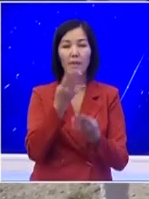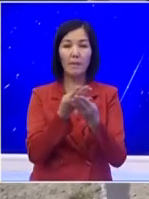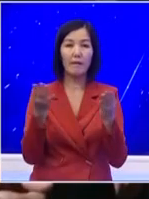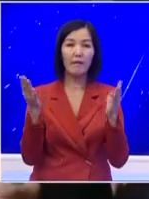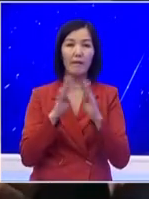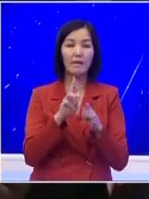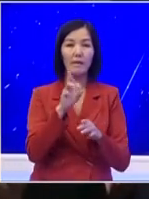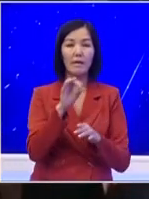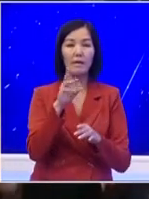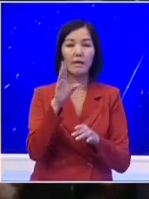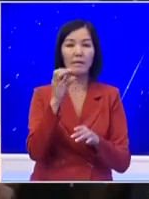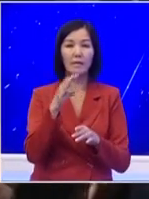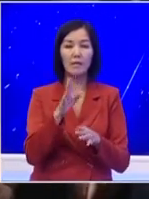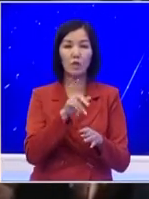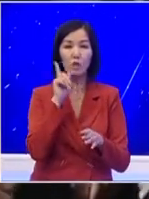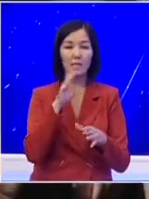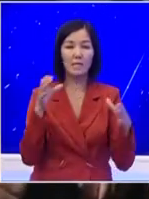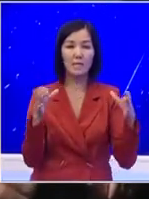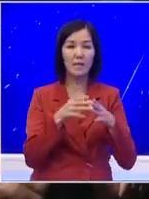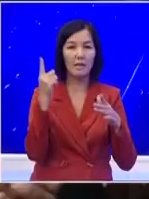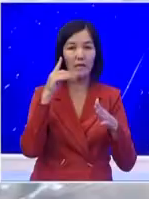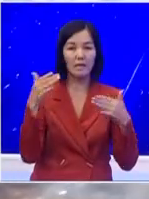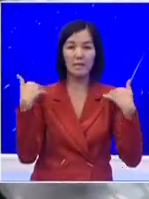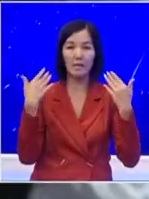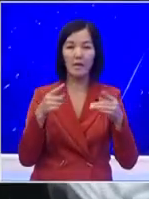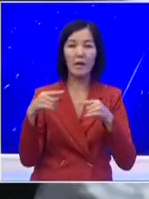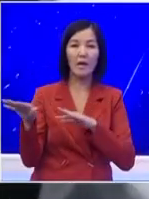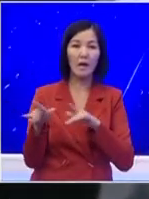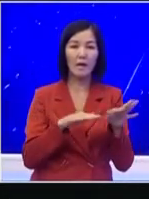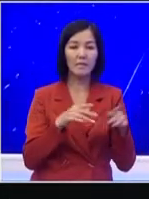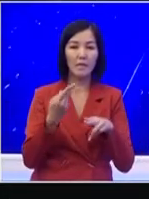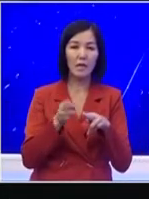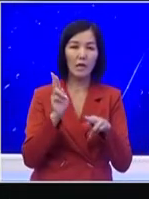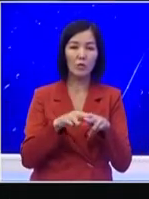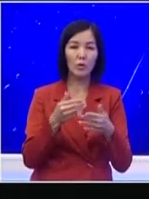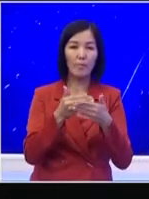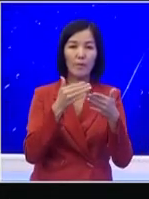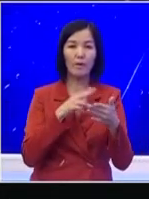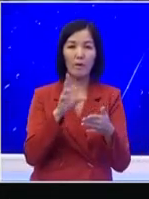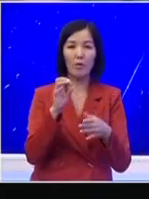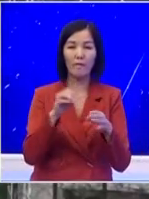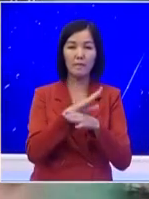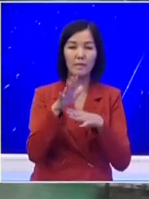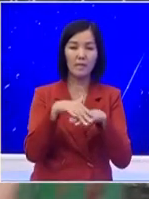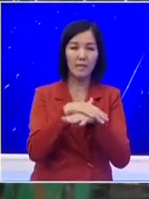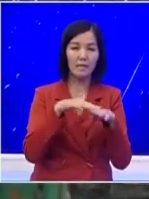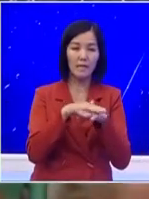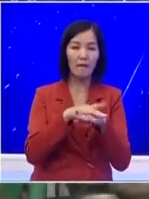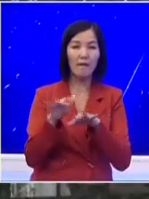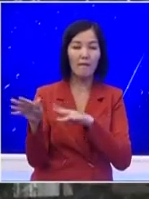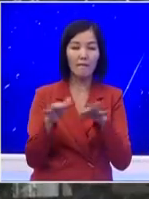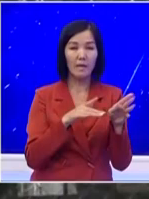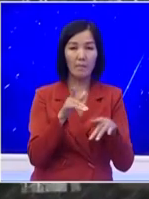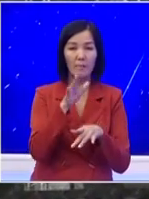карасайские отряды «Жасыл-Ель» инициировали проведение различных акций, одна из которых – профилактика COVID среди населения. Во время